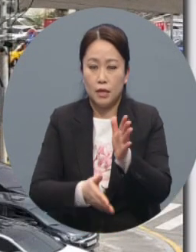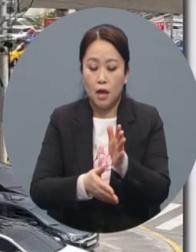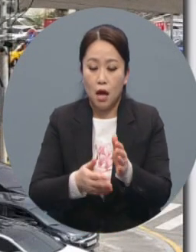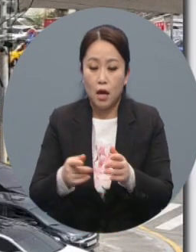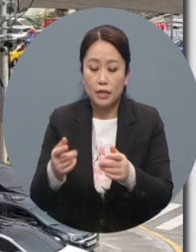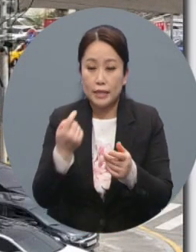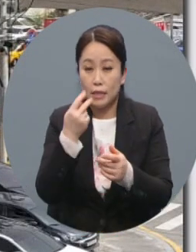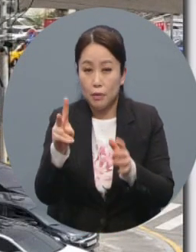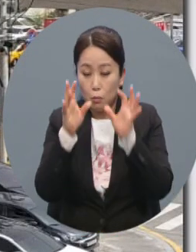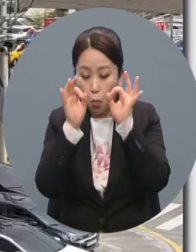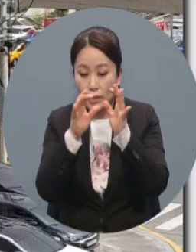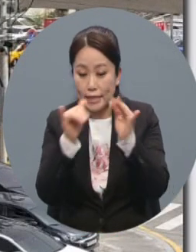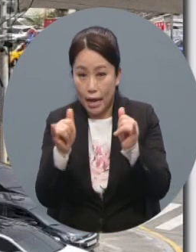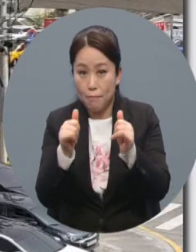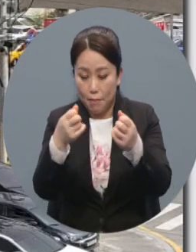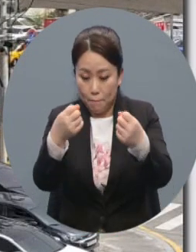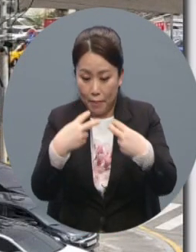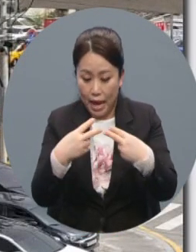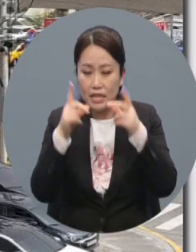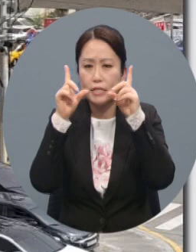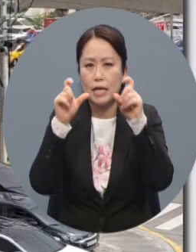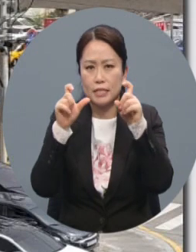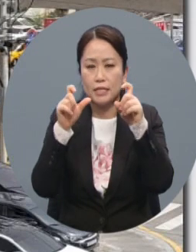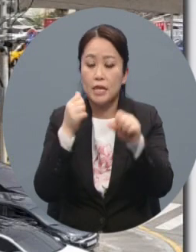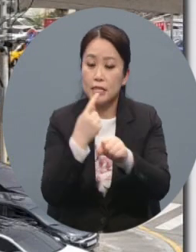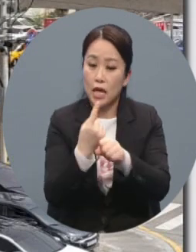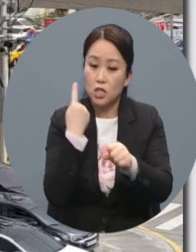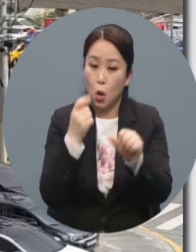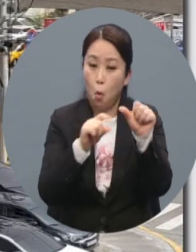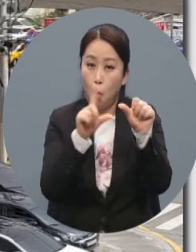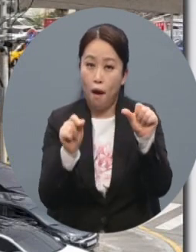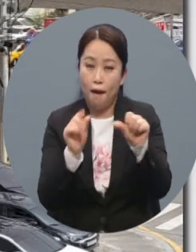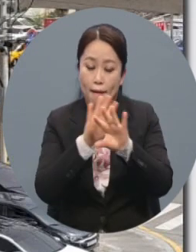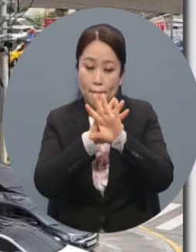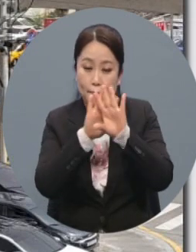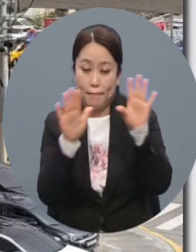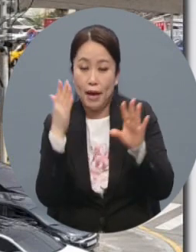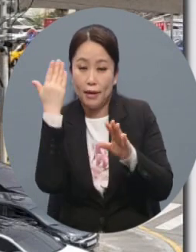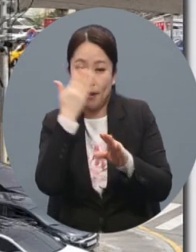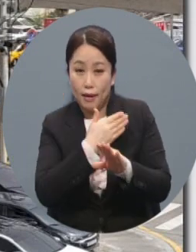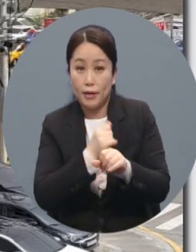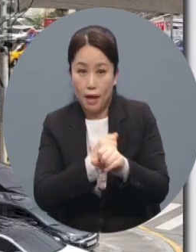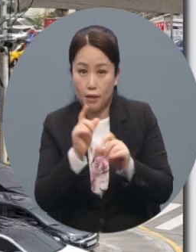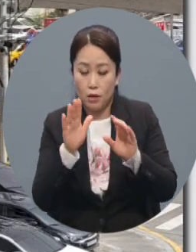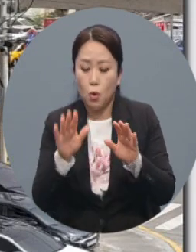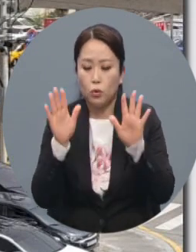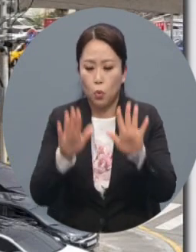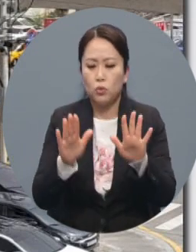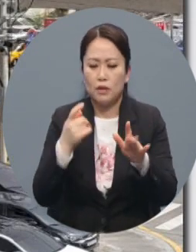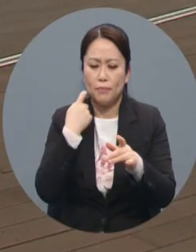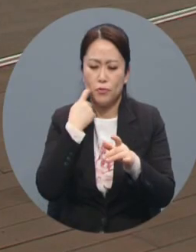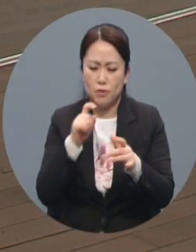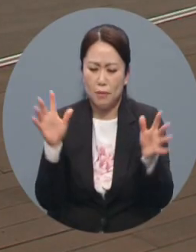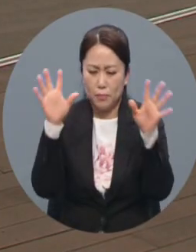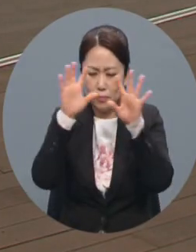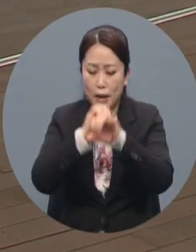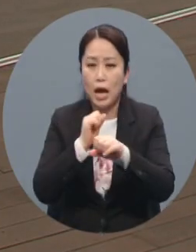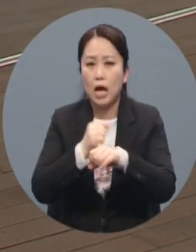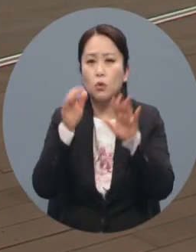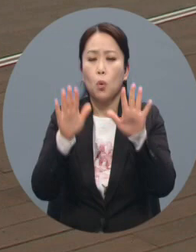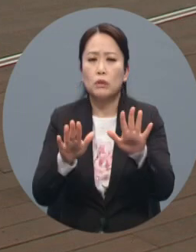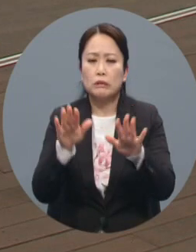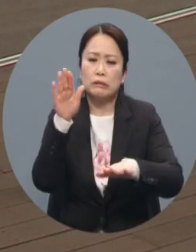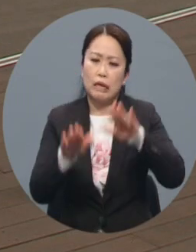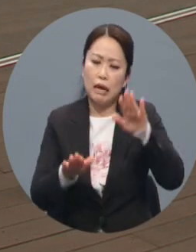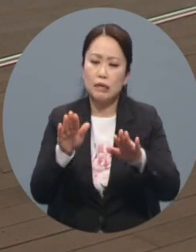시청자가 보내온 사진입니다. 화창한 지난해 5월과 누런 먼지가 뒤덮인 오늘, 차이가 확연합니다. 부산에